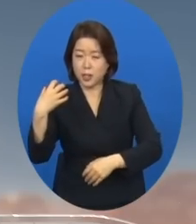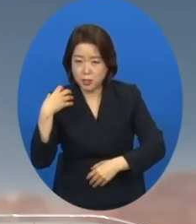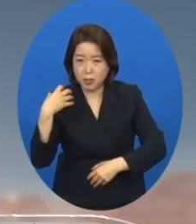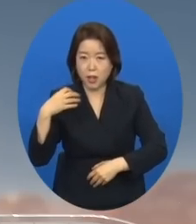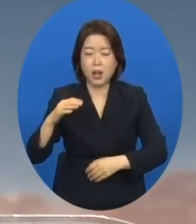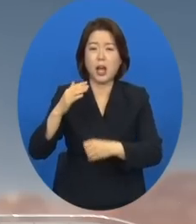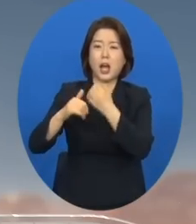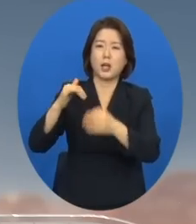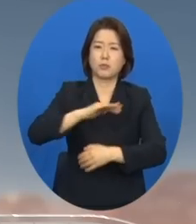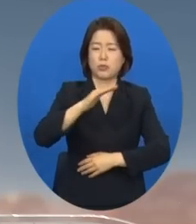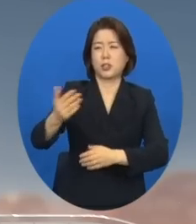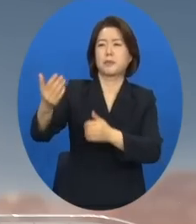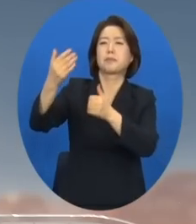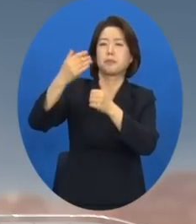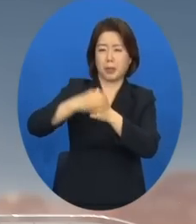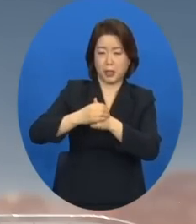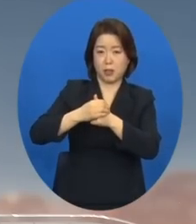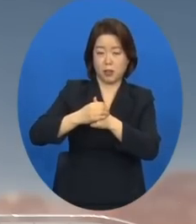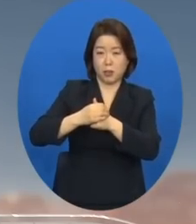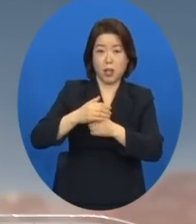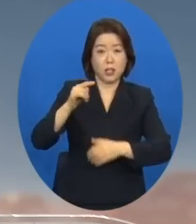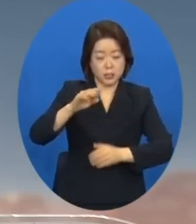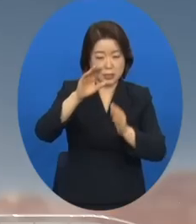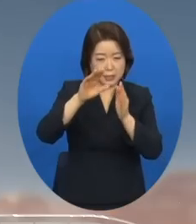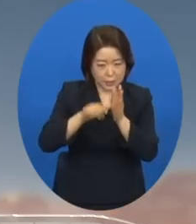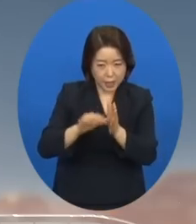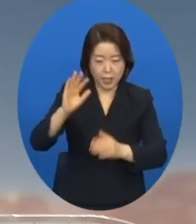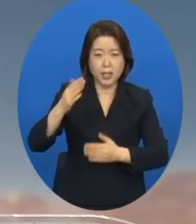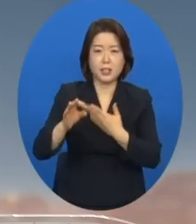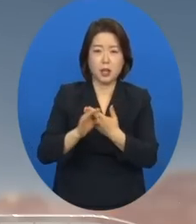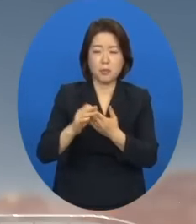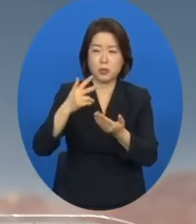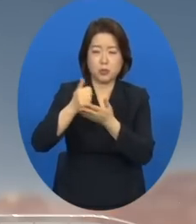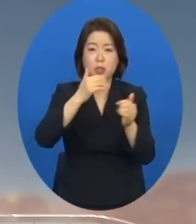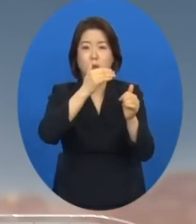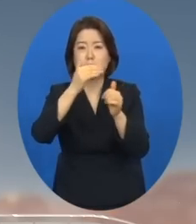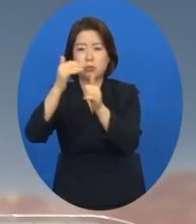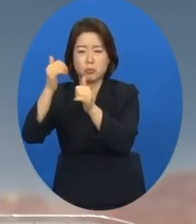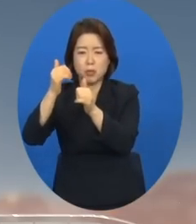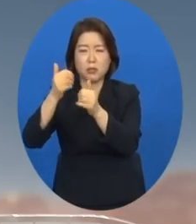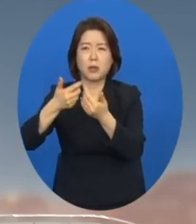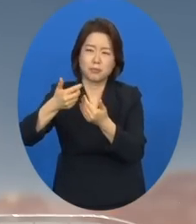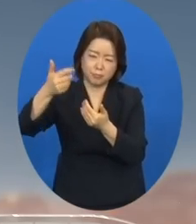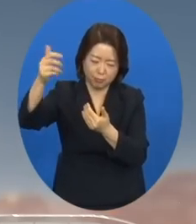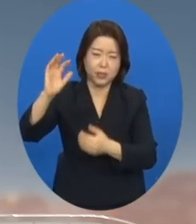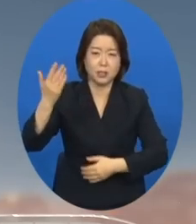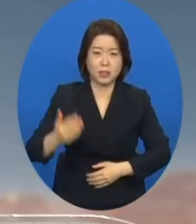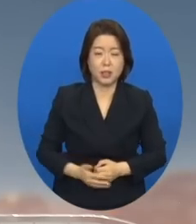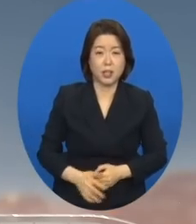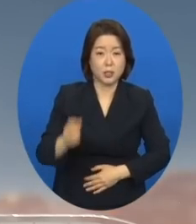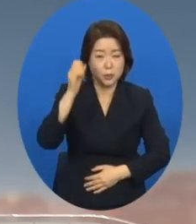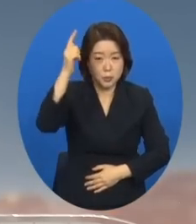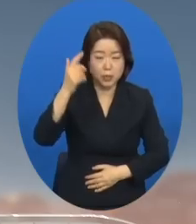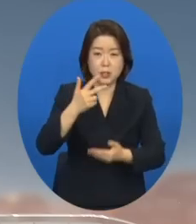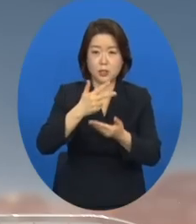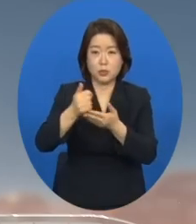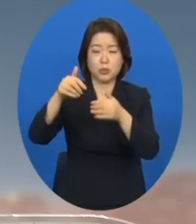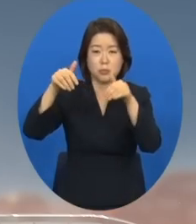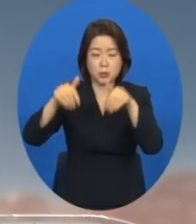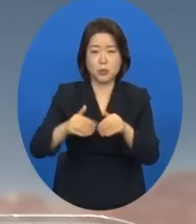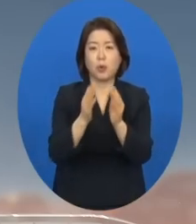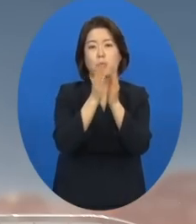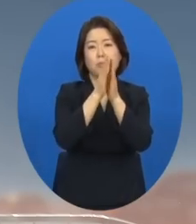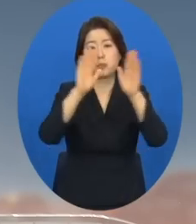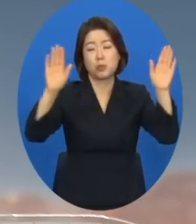우리에게 맡겨 주시는 것이죠 그리고 때가 되면 주님 부르실 때 가야만 합니다 그 위대한 주님의 종인 모세가